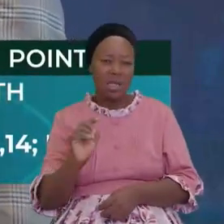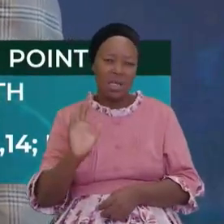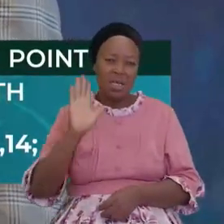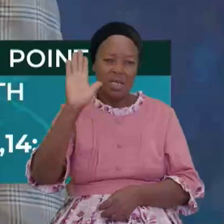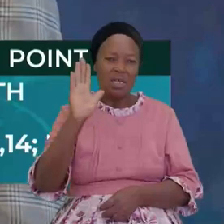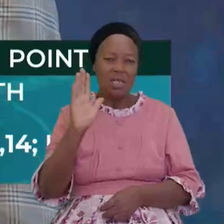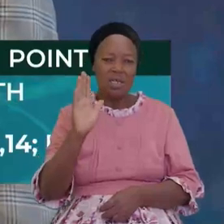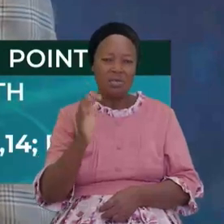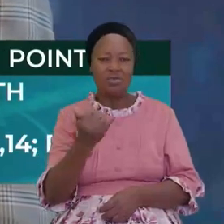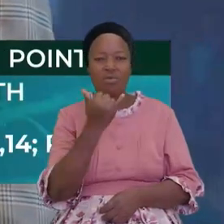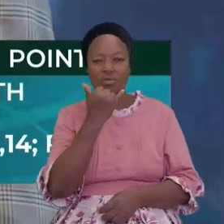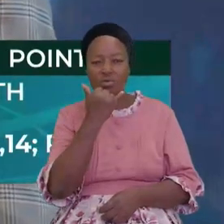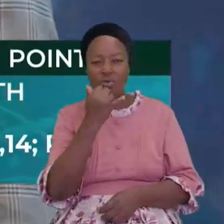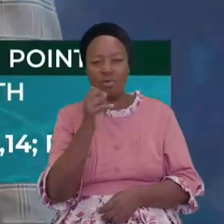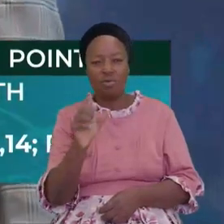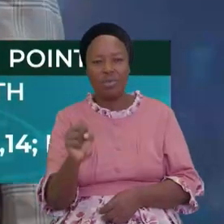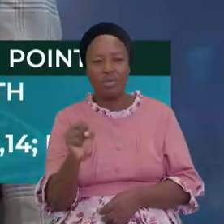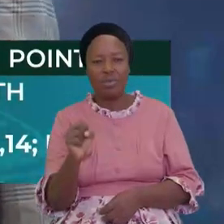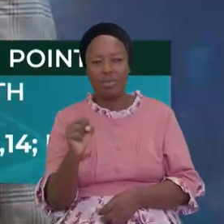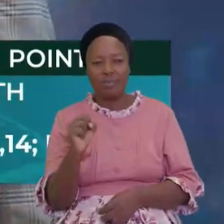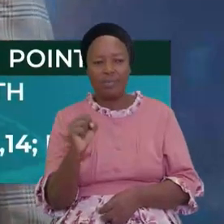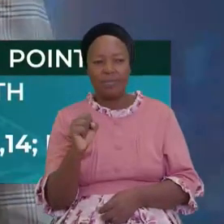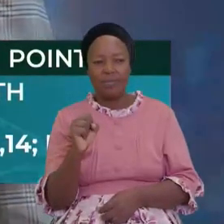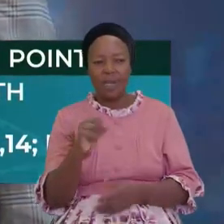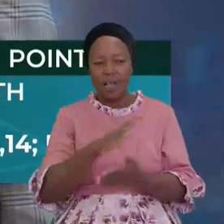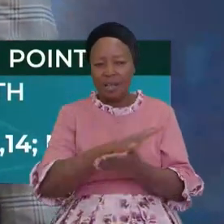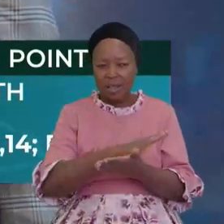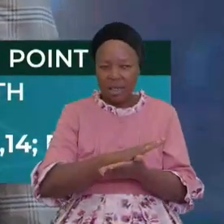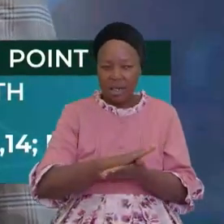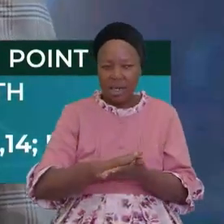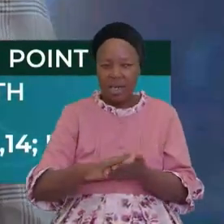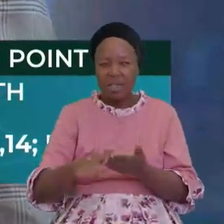verset 13, Louis II, qui connaît ses égarements?